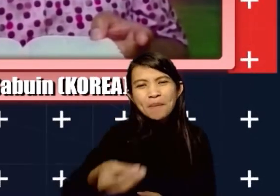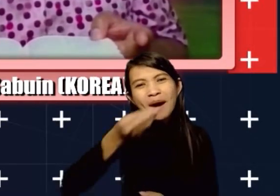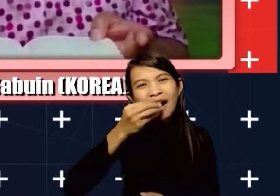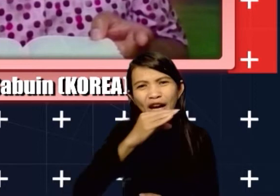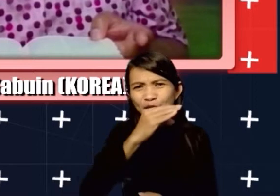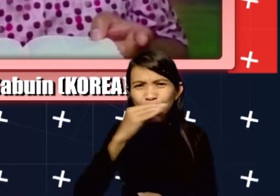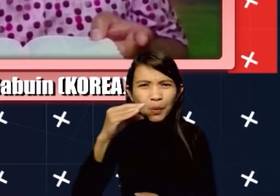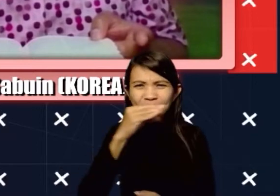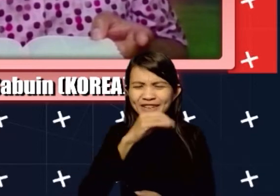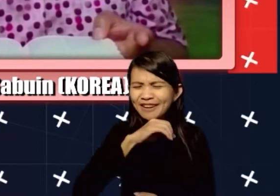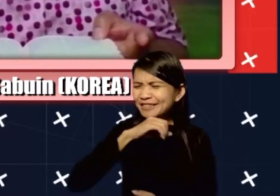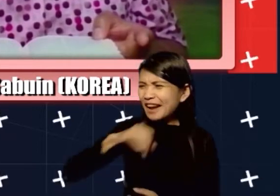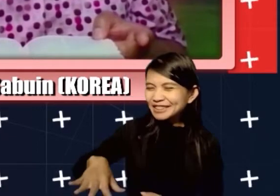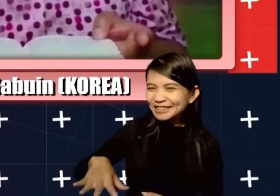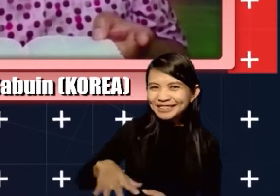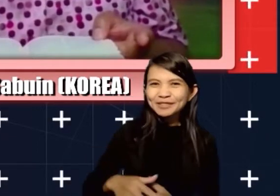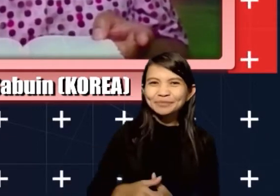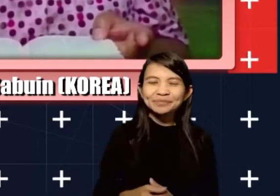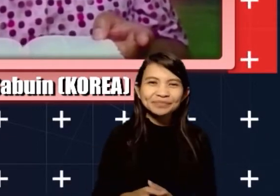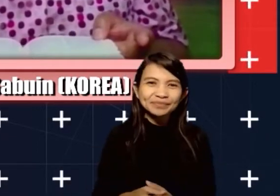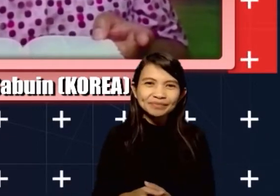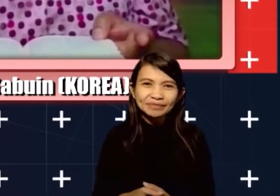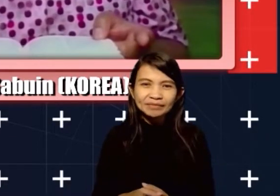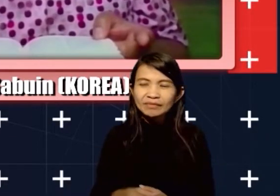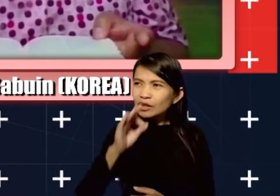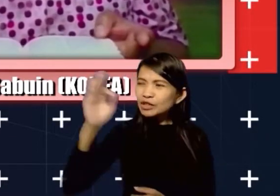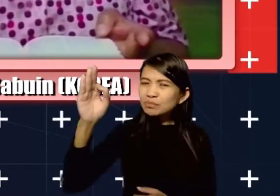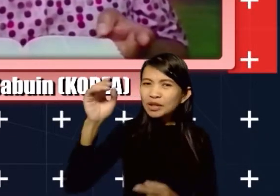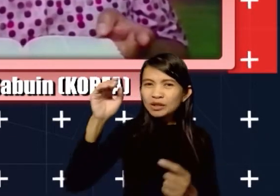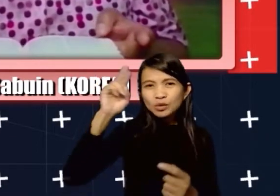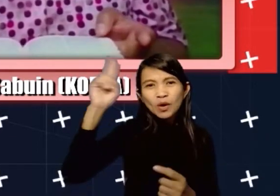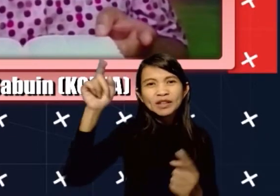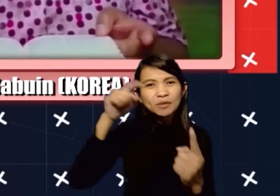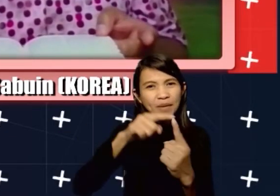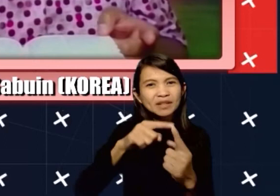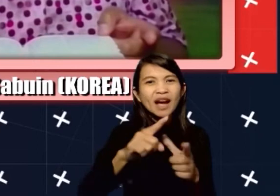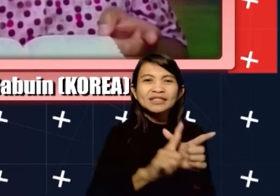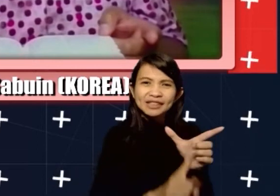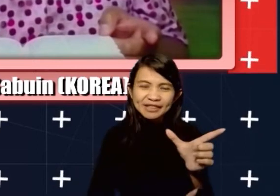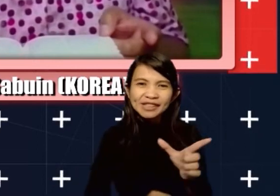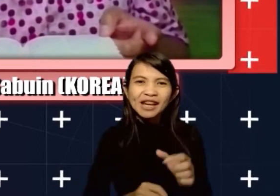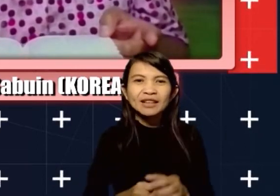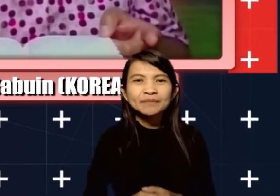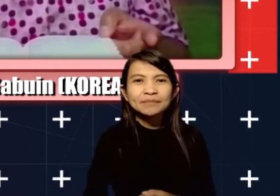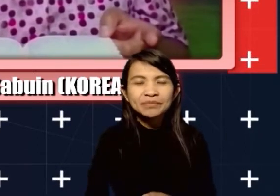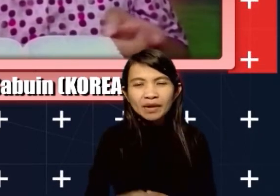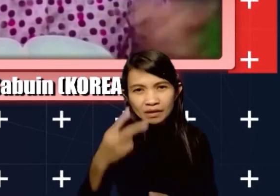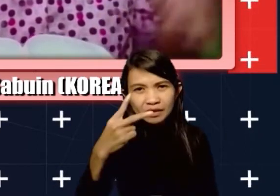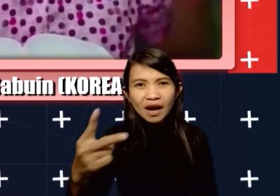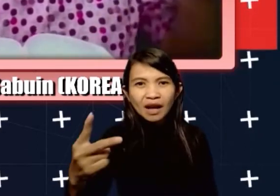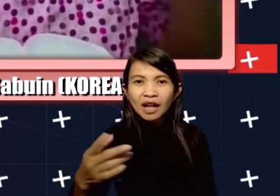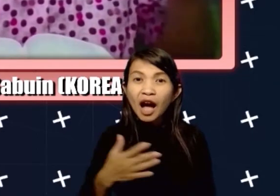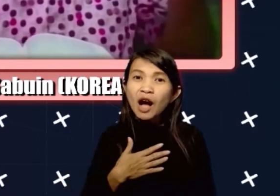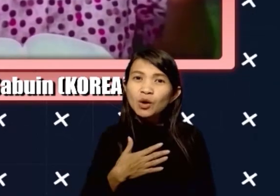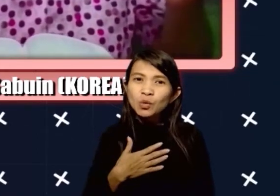kepada Yeskiel, lihat, kalau begitu aku mengizinkan engkau memakai